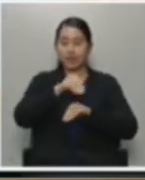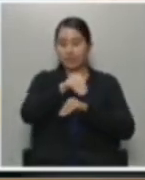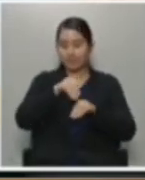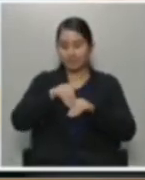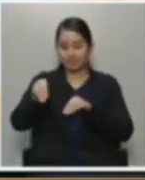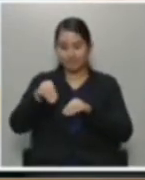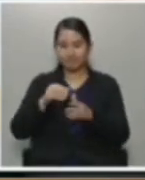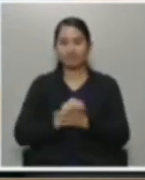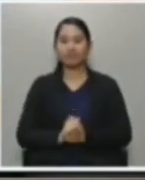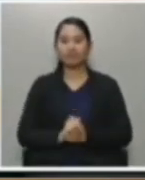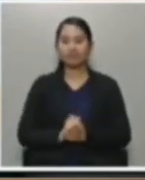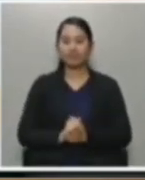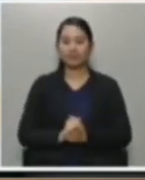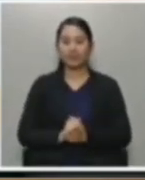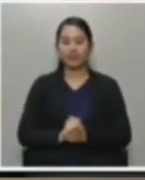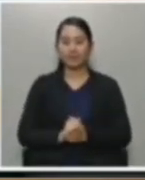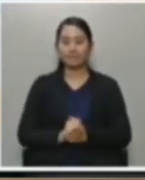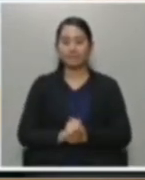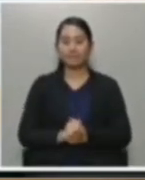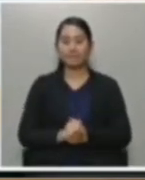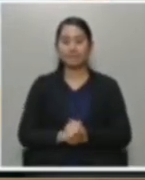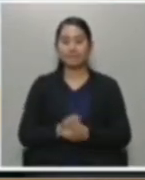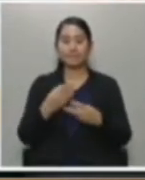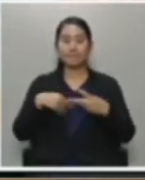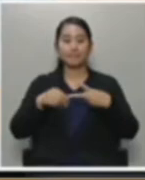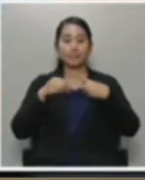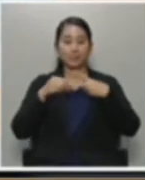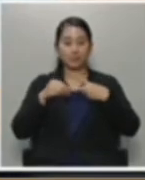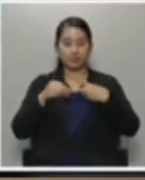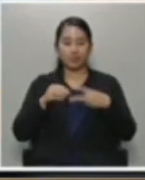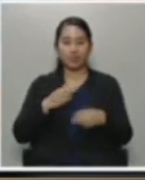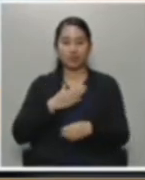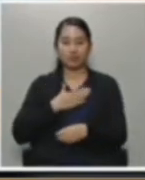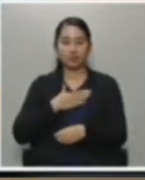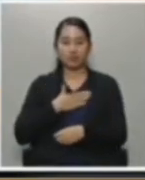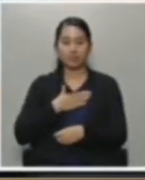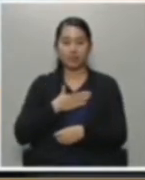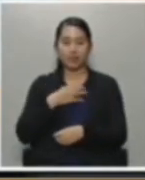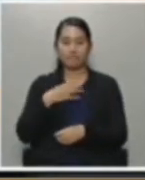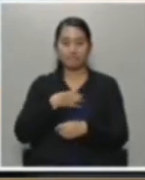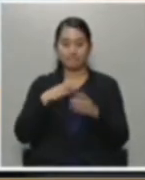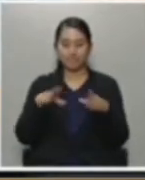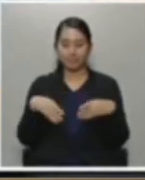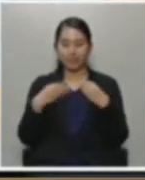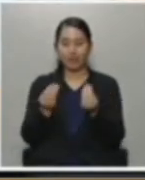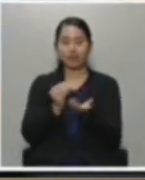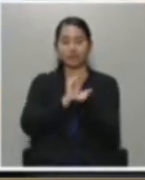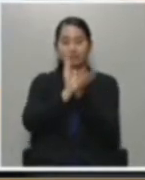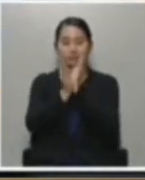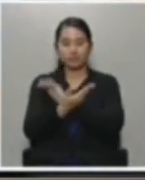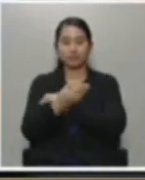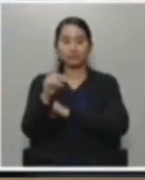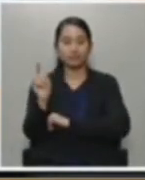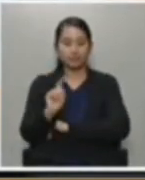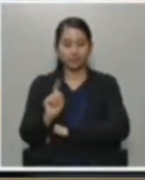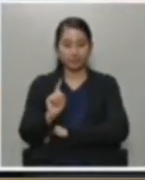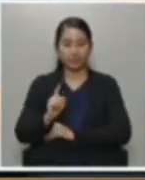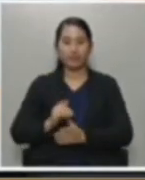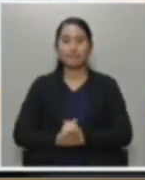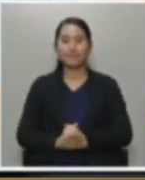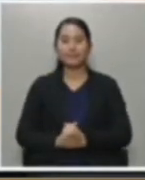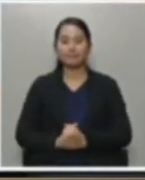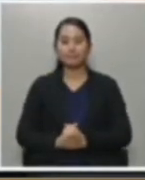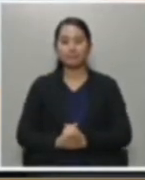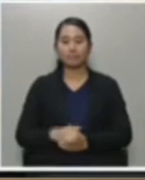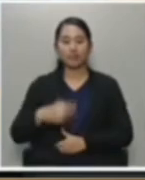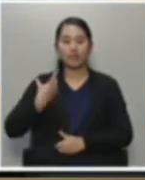ภอนะครับประการแรกเรื่องที่สองที่ผมอยากจะให้มีการปฏิรูปก็คือเรื่องของทน